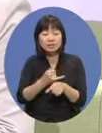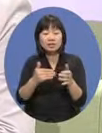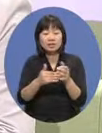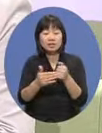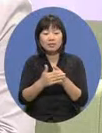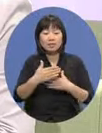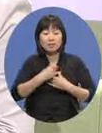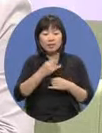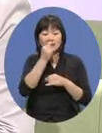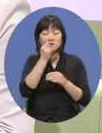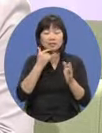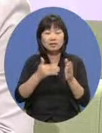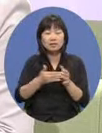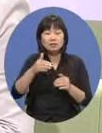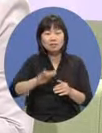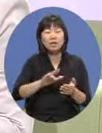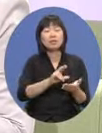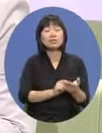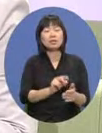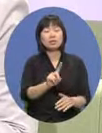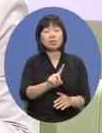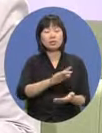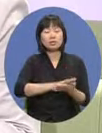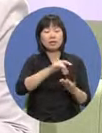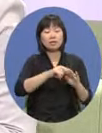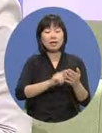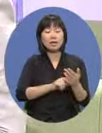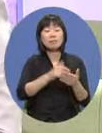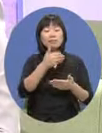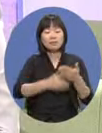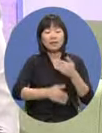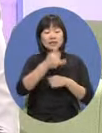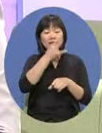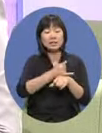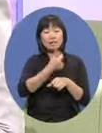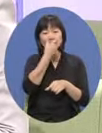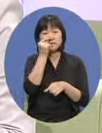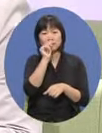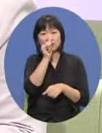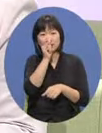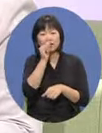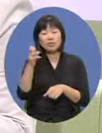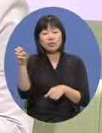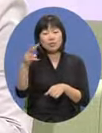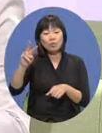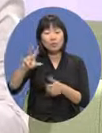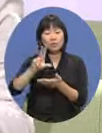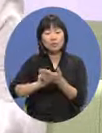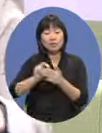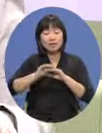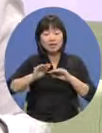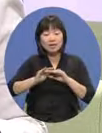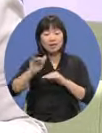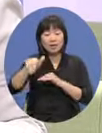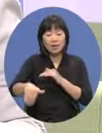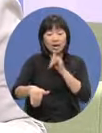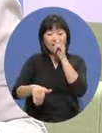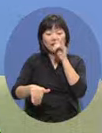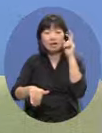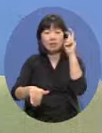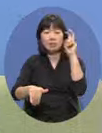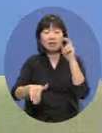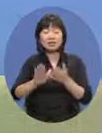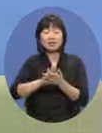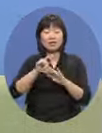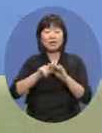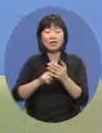이제 좀 네. 편안함은 있는데 문제는 뭐냐면 열정이 조금 빠질 수 있다는 단점이 있고 그 다음에 문제 해결이 조금 떨어질 수가 있어요. 열정이